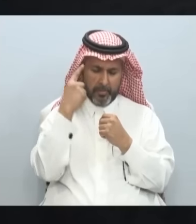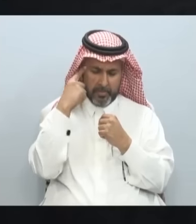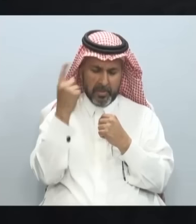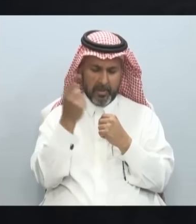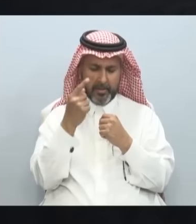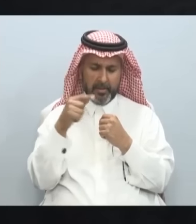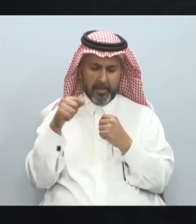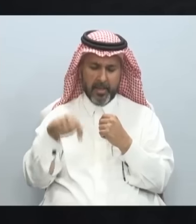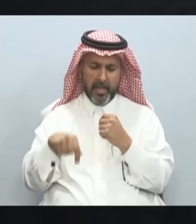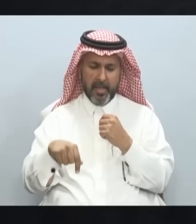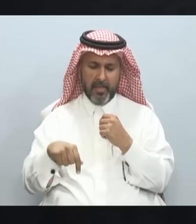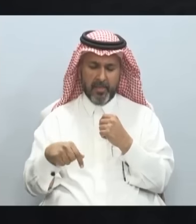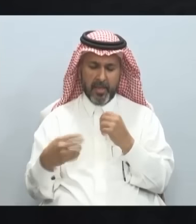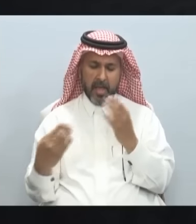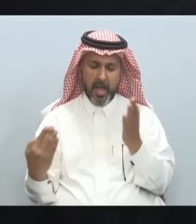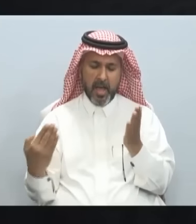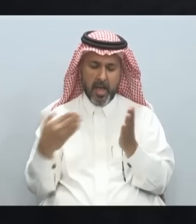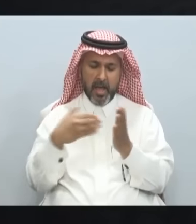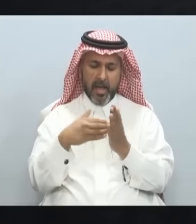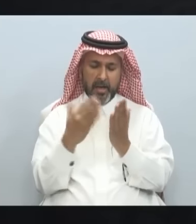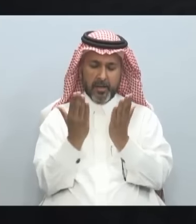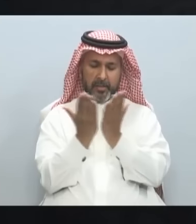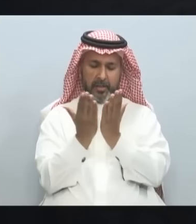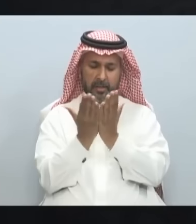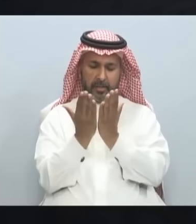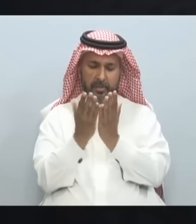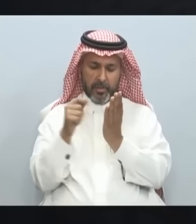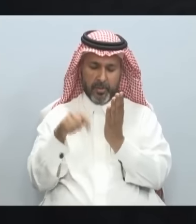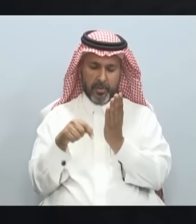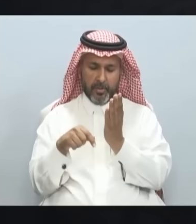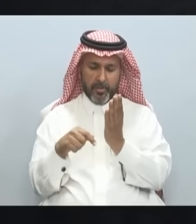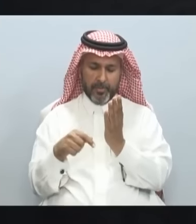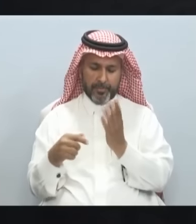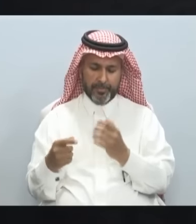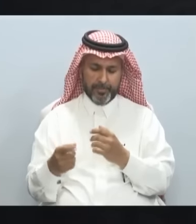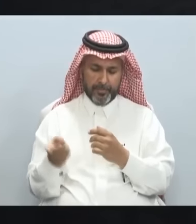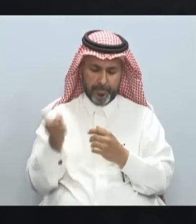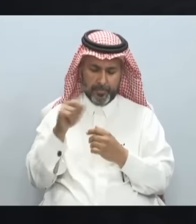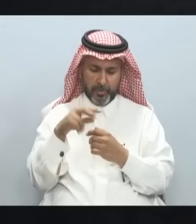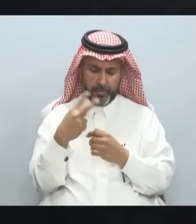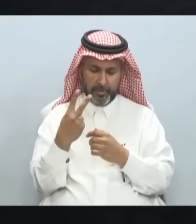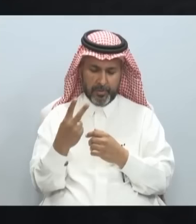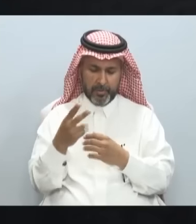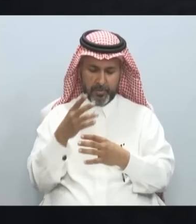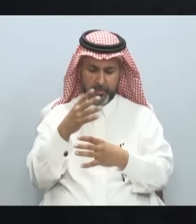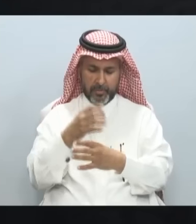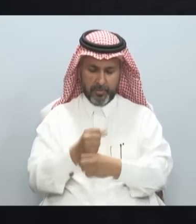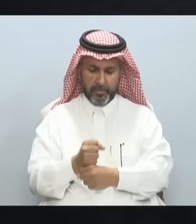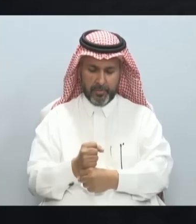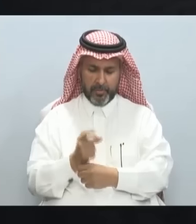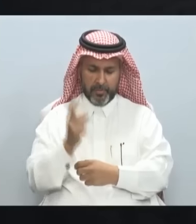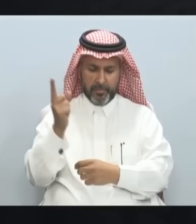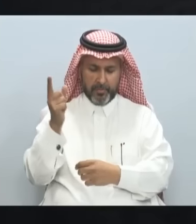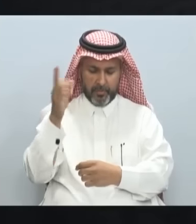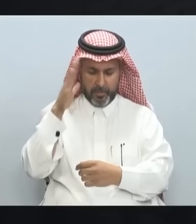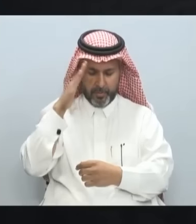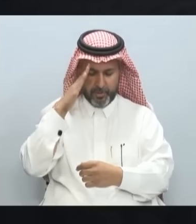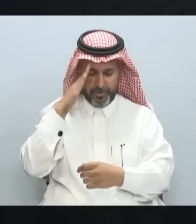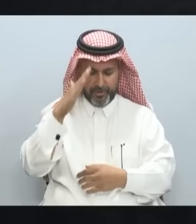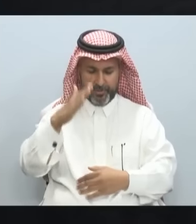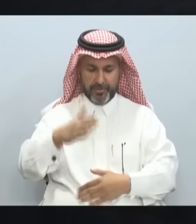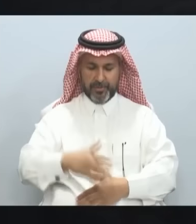الى ختام درسنا لهذا اليوم تقبلوا فائق التحيه والاحترام مني انا علي القحطاني وزميلي في لغه الاشاره استاذ بدر محمود في امان